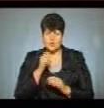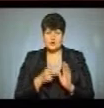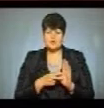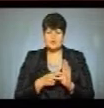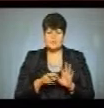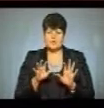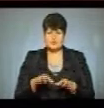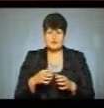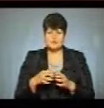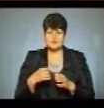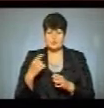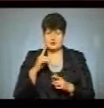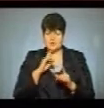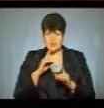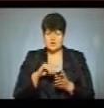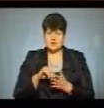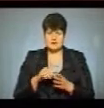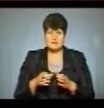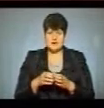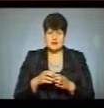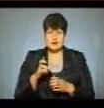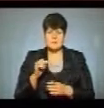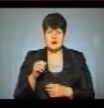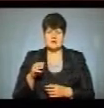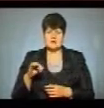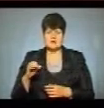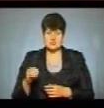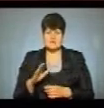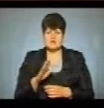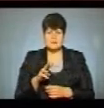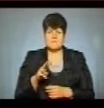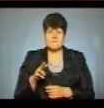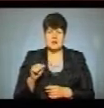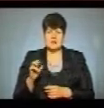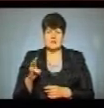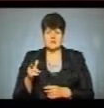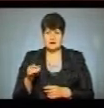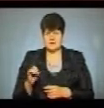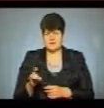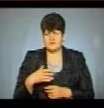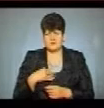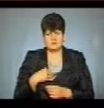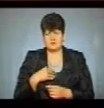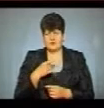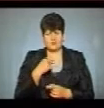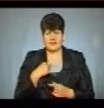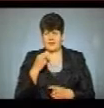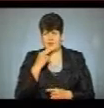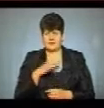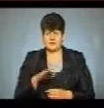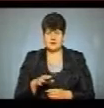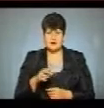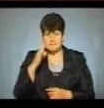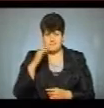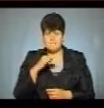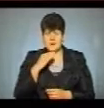голова Херсонської облради та колишній член партії «Батьківщина» Владислав Мангер. Він свою провину заперечує. Батько Катерини